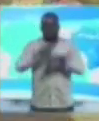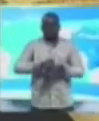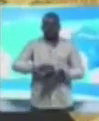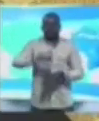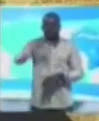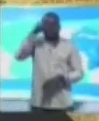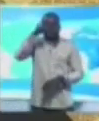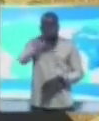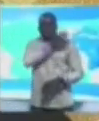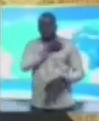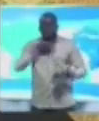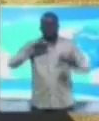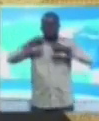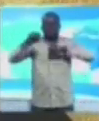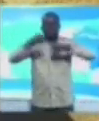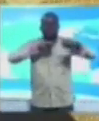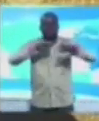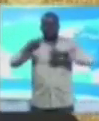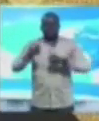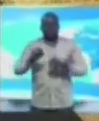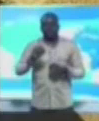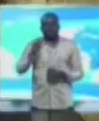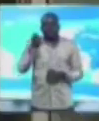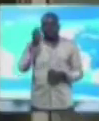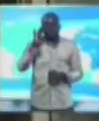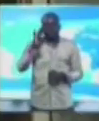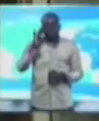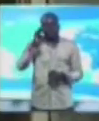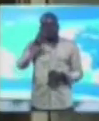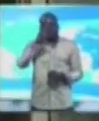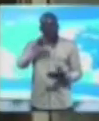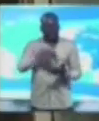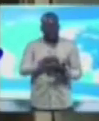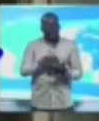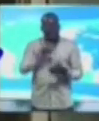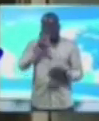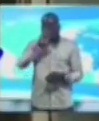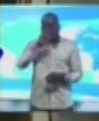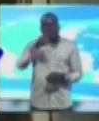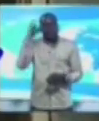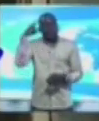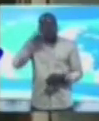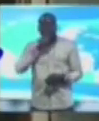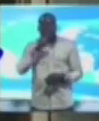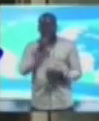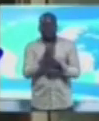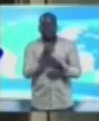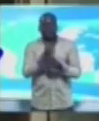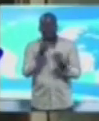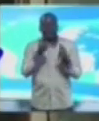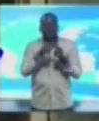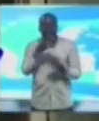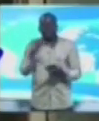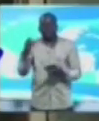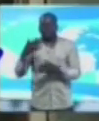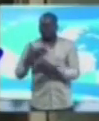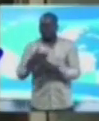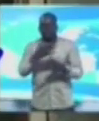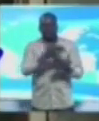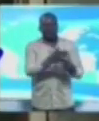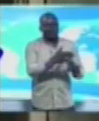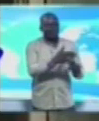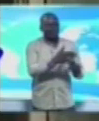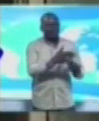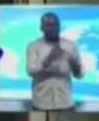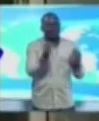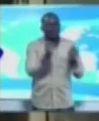supérieur et du sport. 17 médecins cubains exercent au Burkina Faso et partagent avec